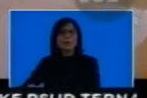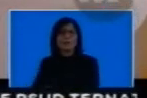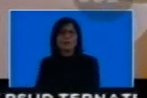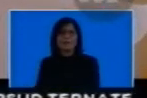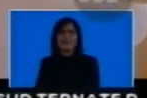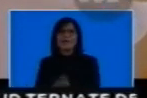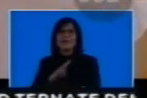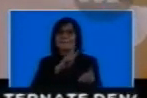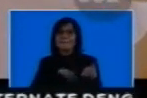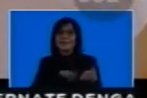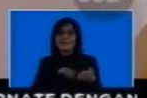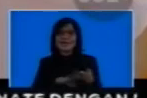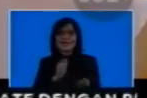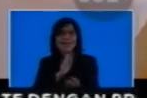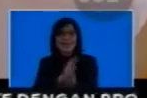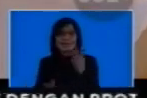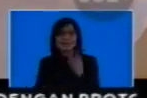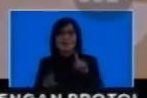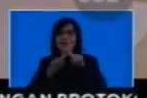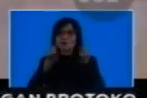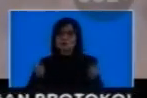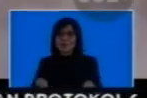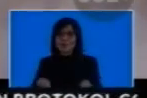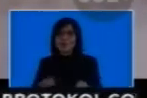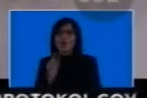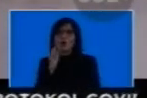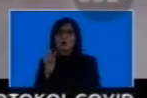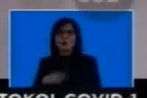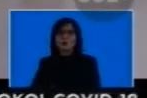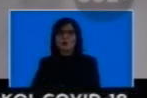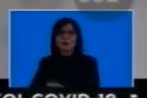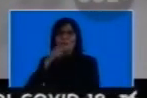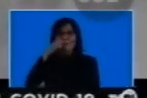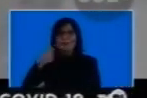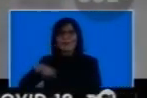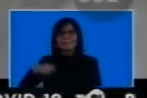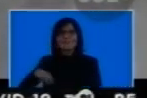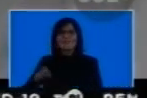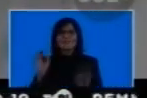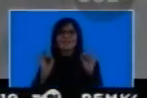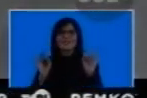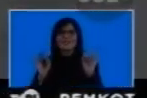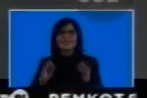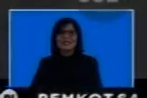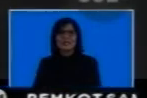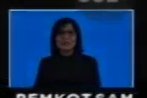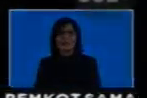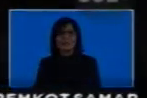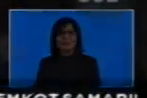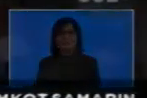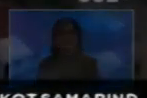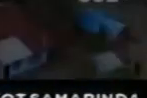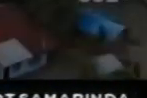Dan Atris akan membacakan langsung surat yang telah ia tulis untuk Mas Menteri Nadiem Makarim.